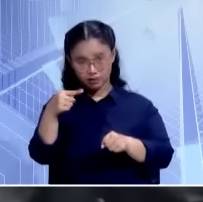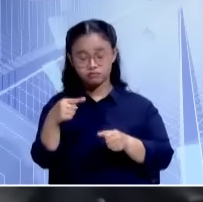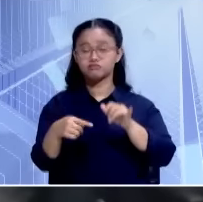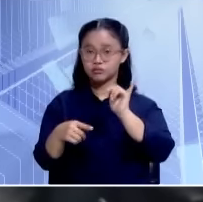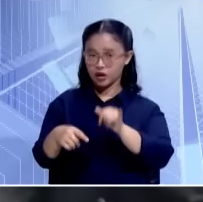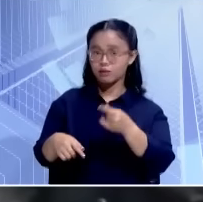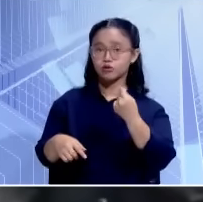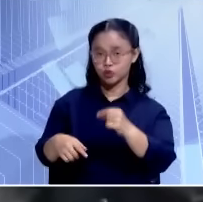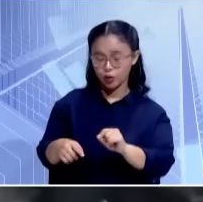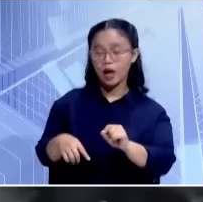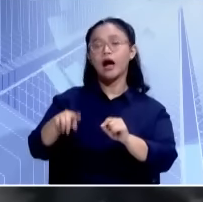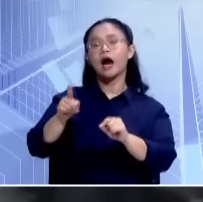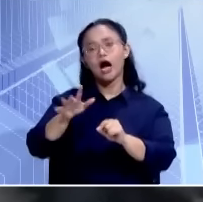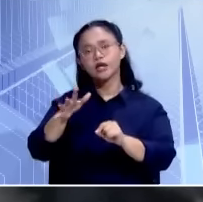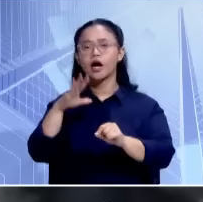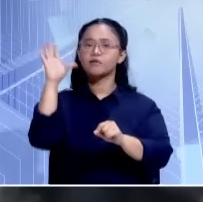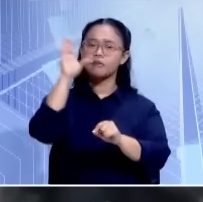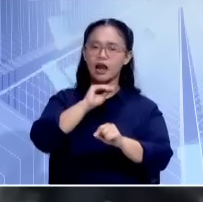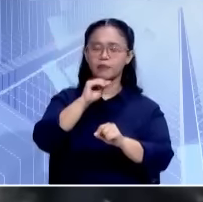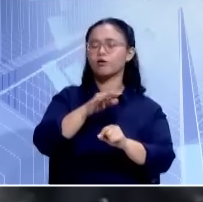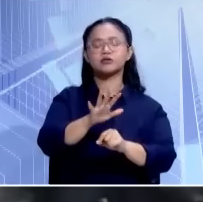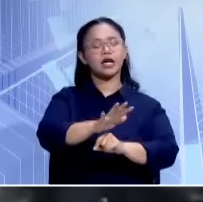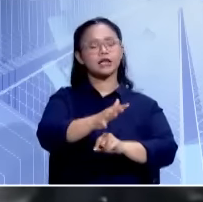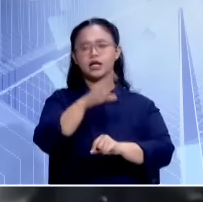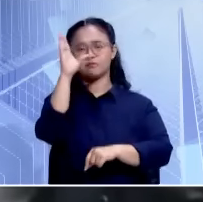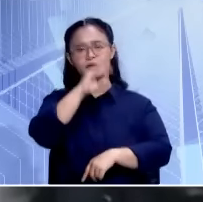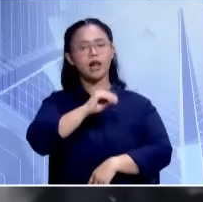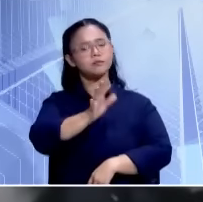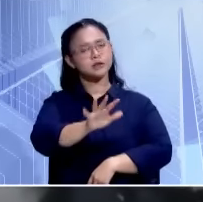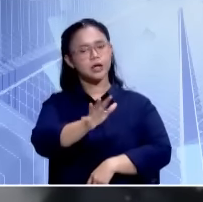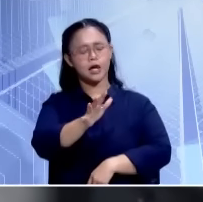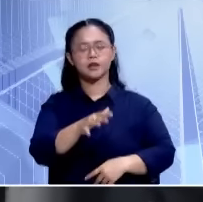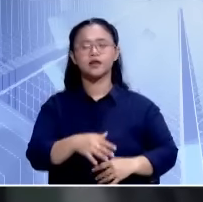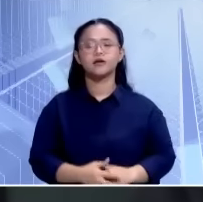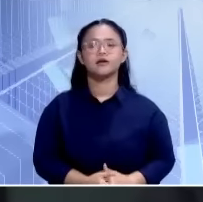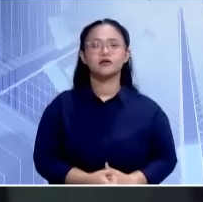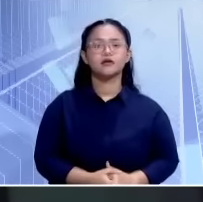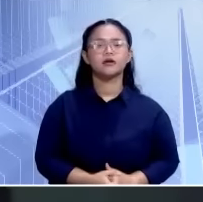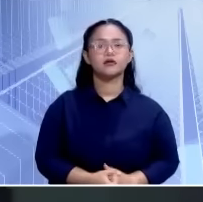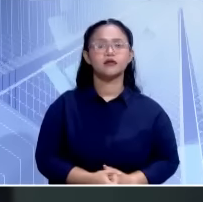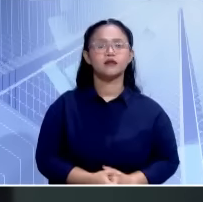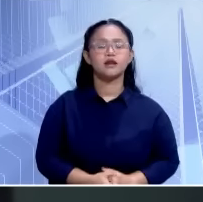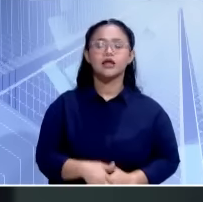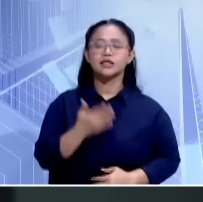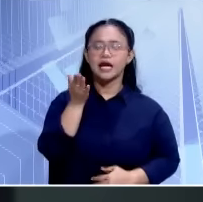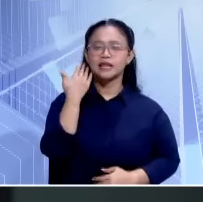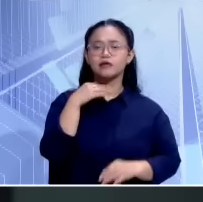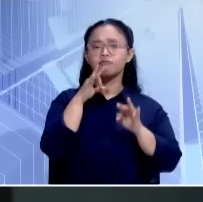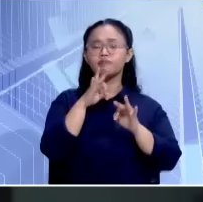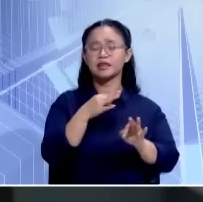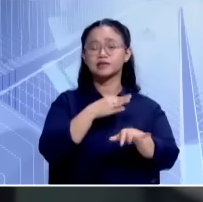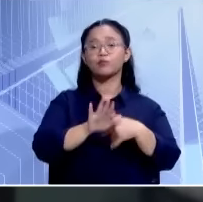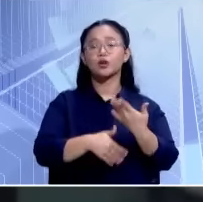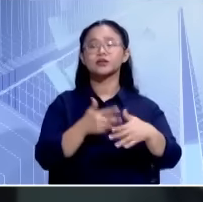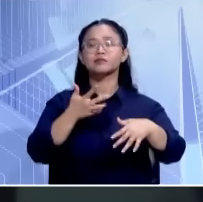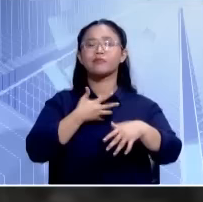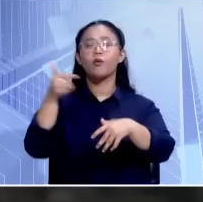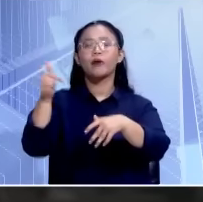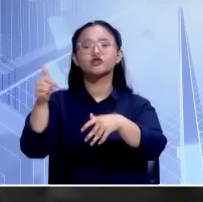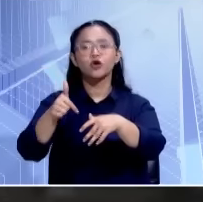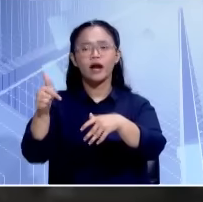Biasanya kerja malam memang? Enggak, jarang Pak, jarang kerja malam. Tapi siang. Tadi kejadiannya? Ini kan pengecoran Pak. Oh, pengecoran malam tadi.